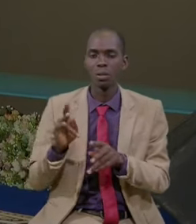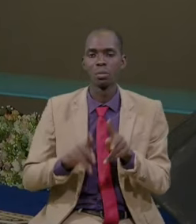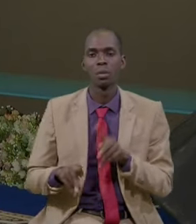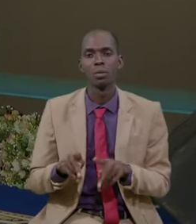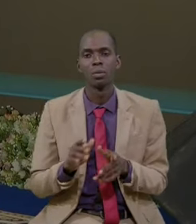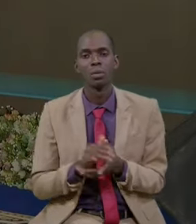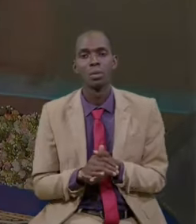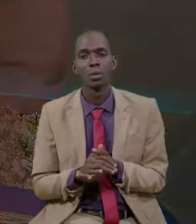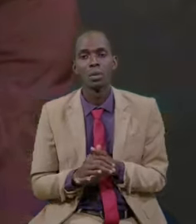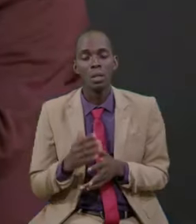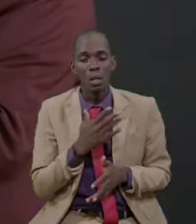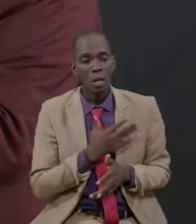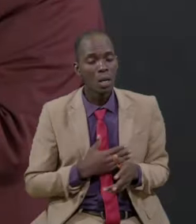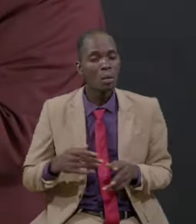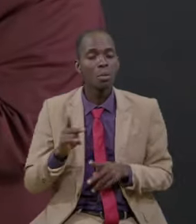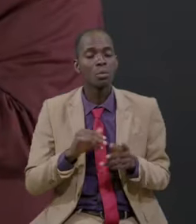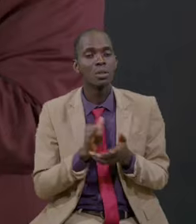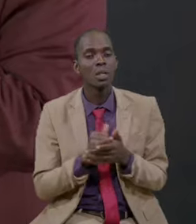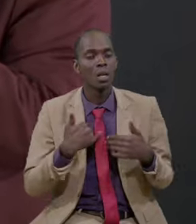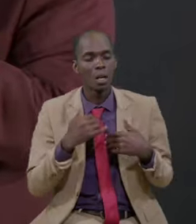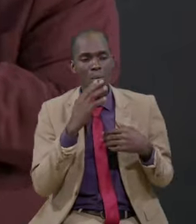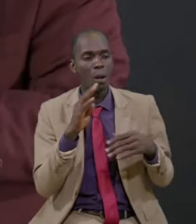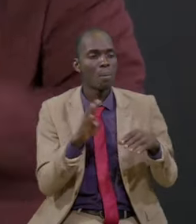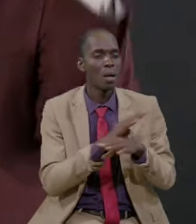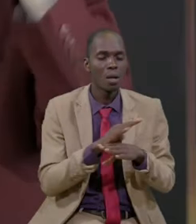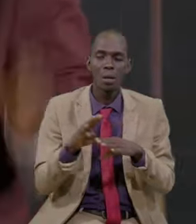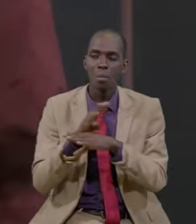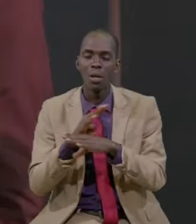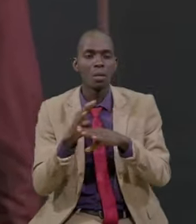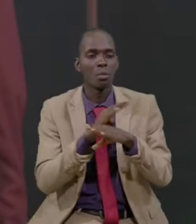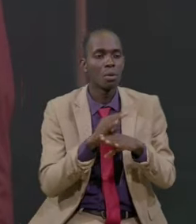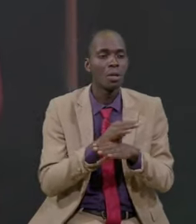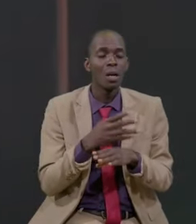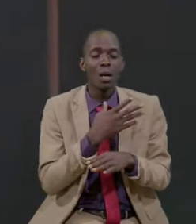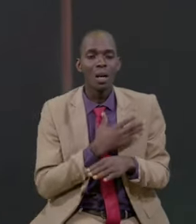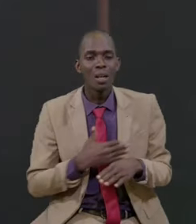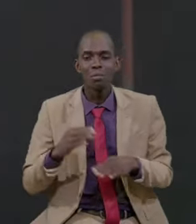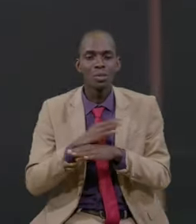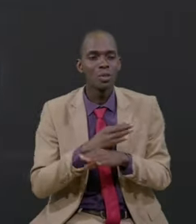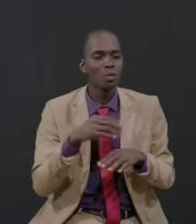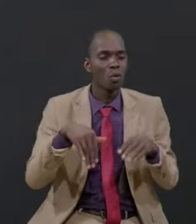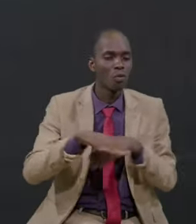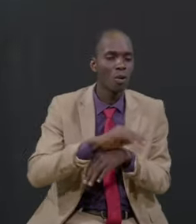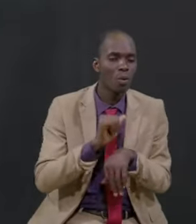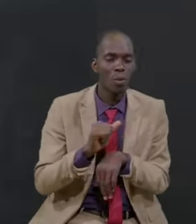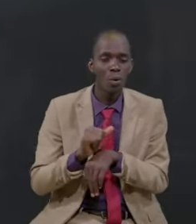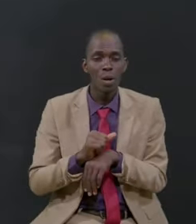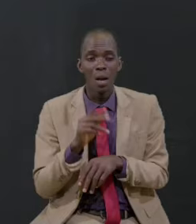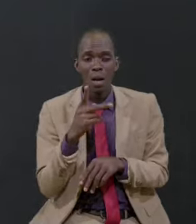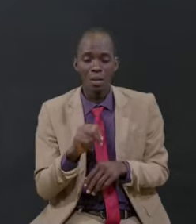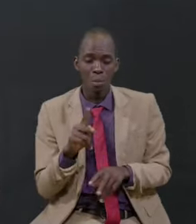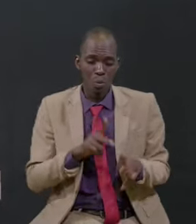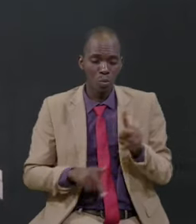parce qu'ils sont occupés par-ci, par-là, les âmes sur lesquelles ils doivent veiller, ces âmes sont parties